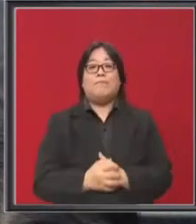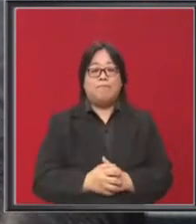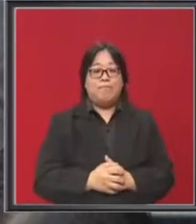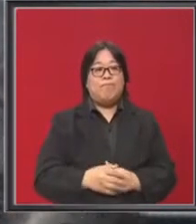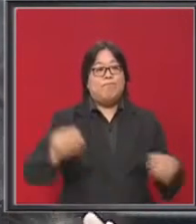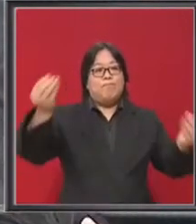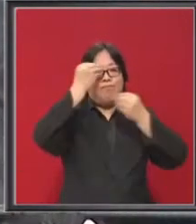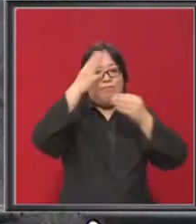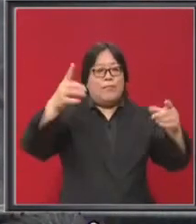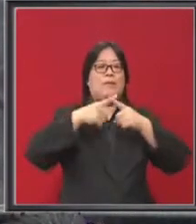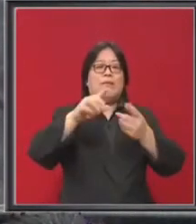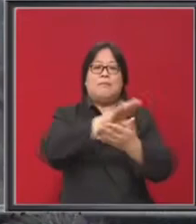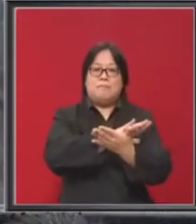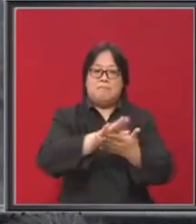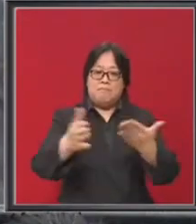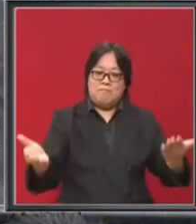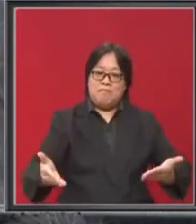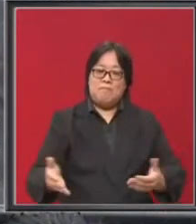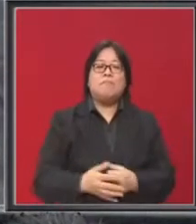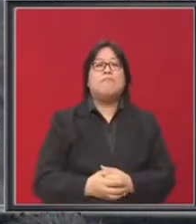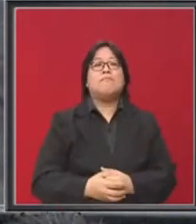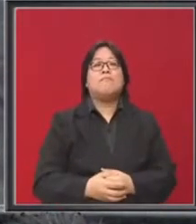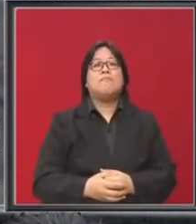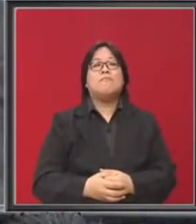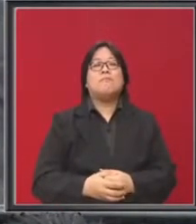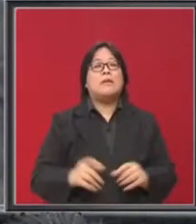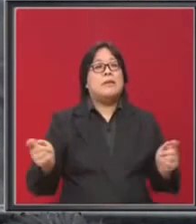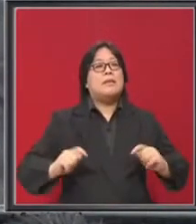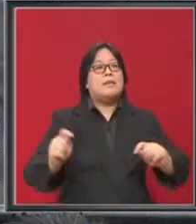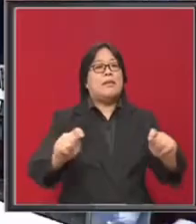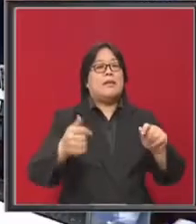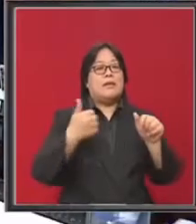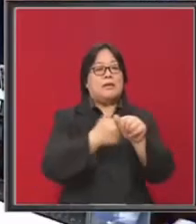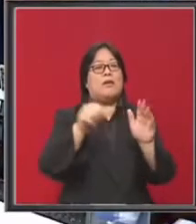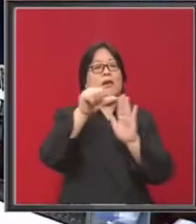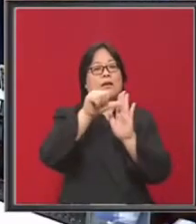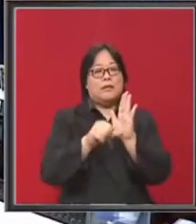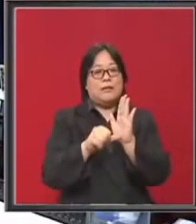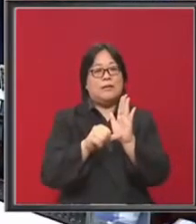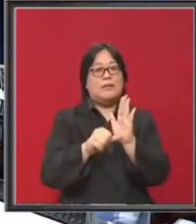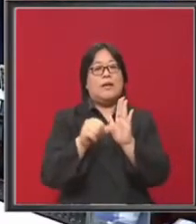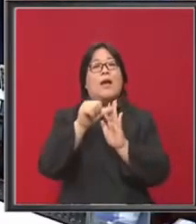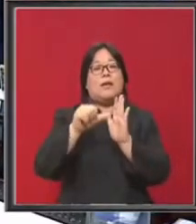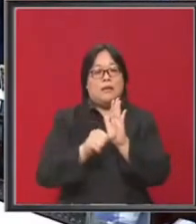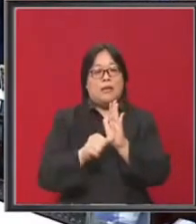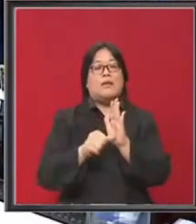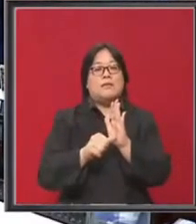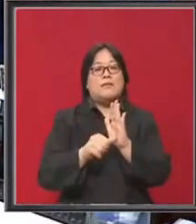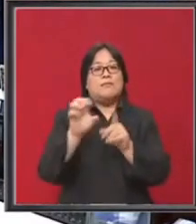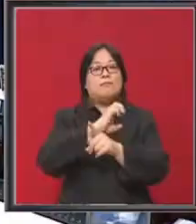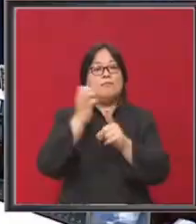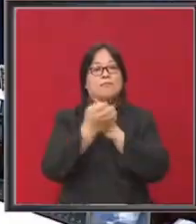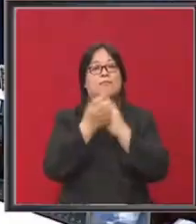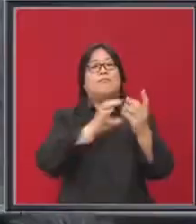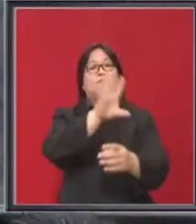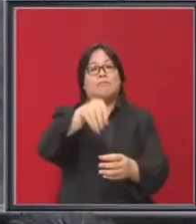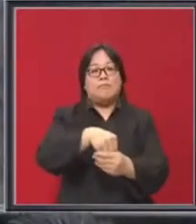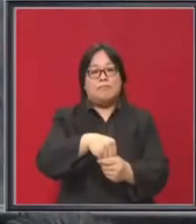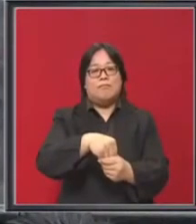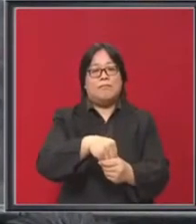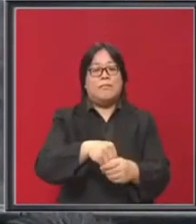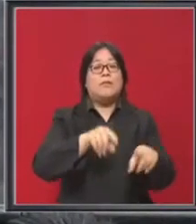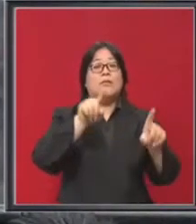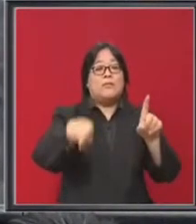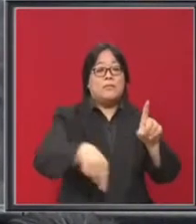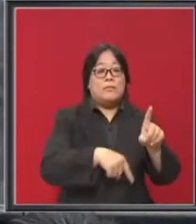untuk malam adekmu dia tidak akan dibawa akta atau alam Celine 11 24 merangkumi